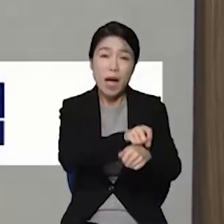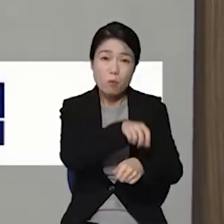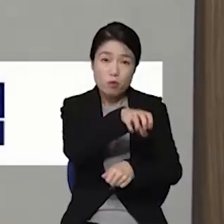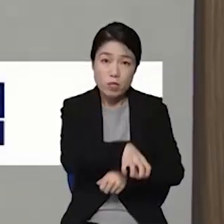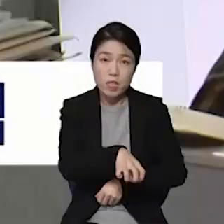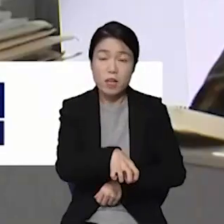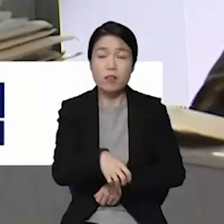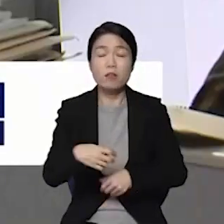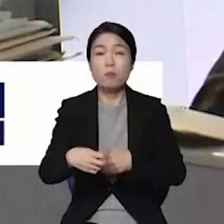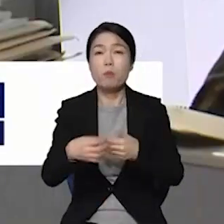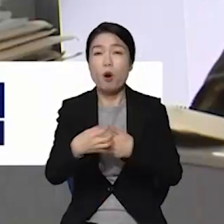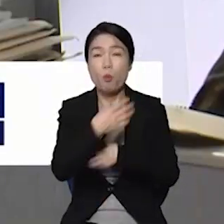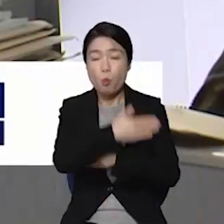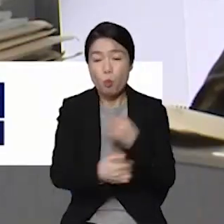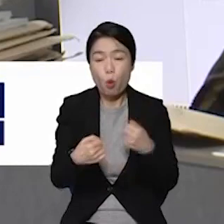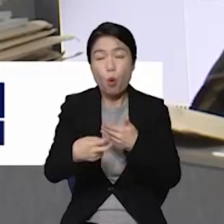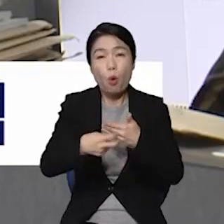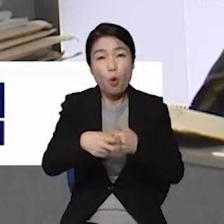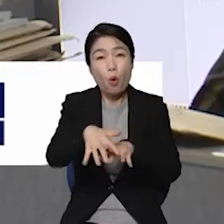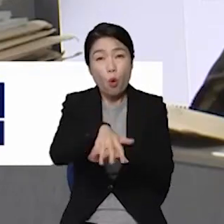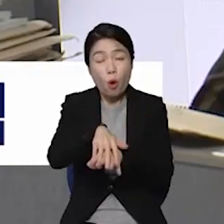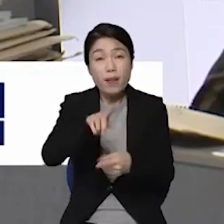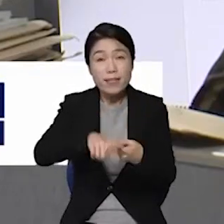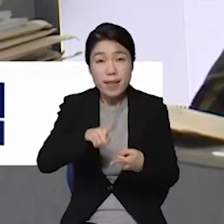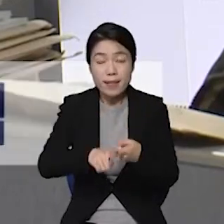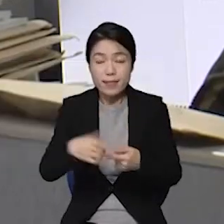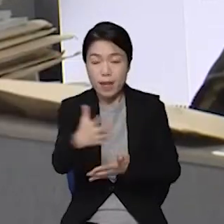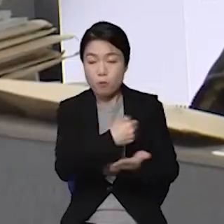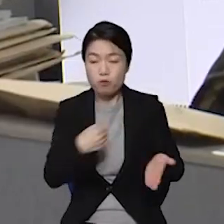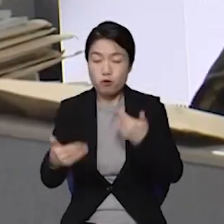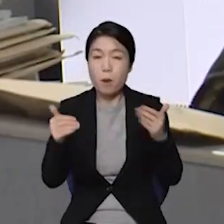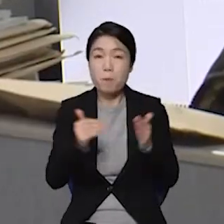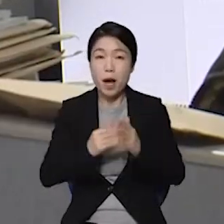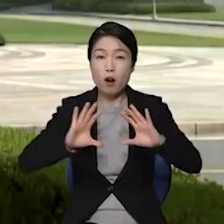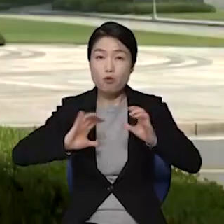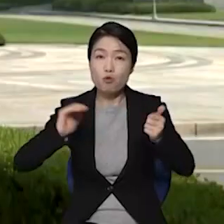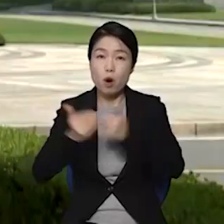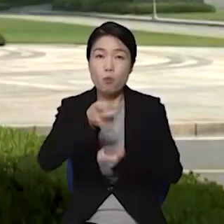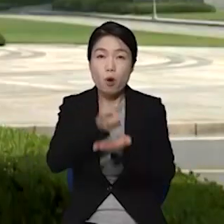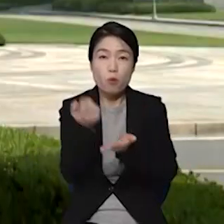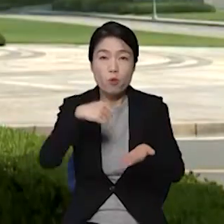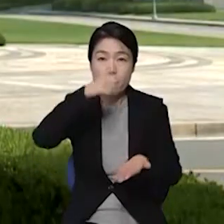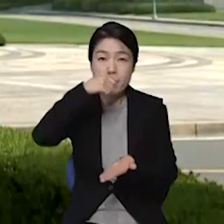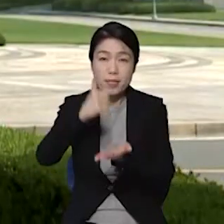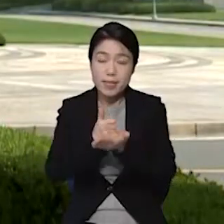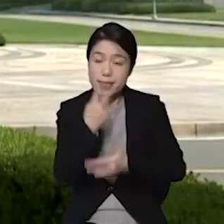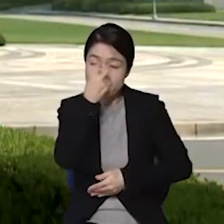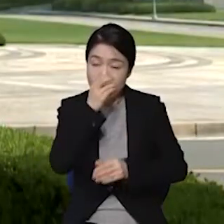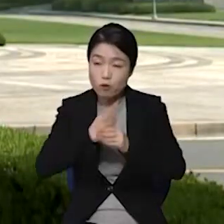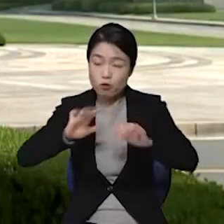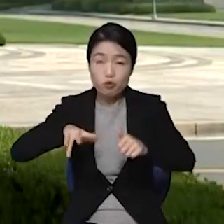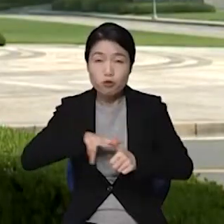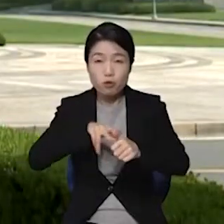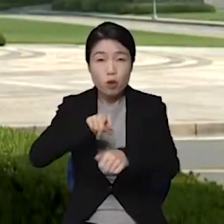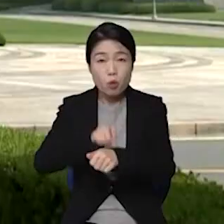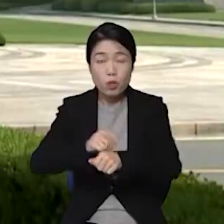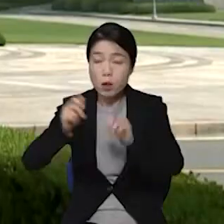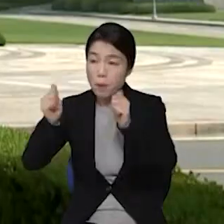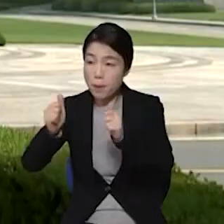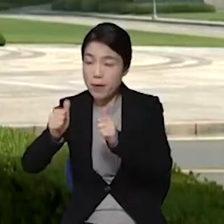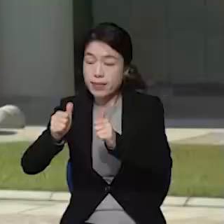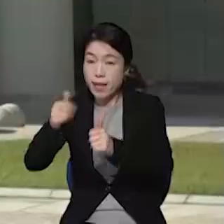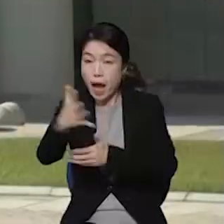사무실과 보건의료 노조 등에 대한 압수수색도 실시됐습니다. 국가보안법 위반 사건을 수사 중인 국정원이